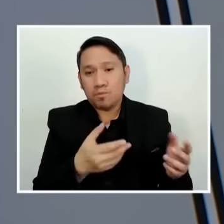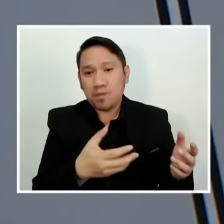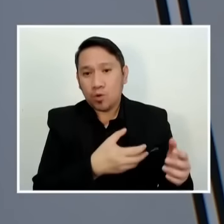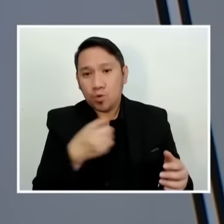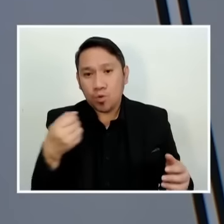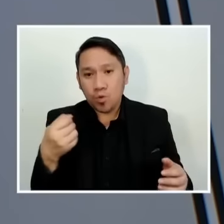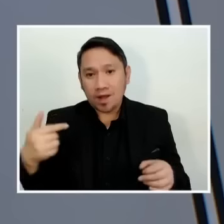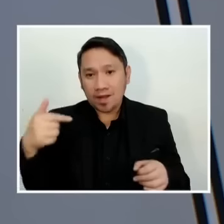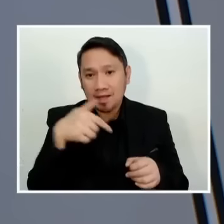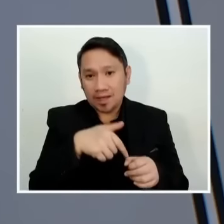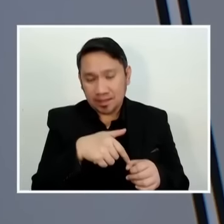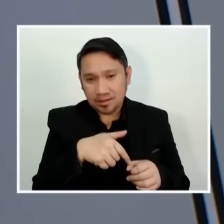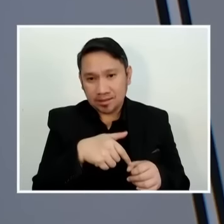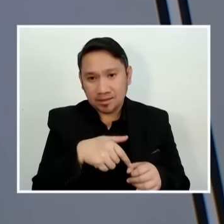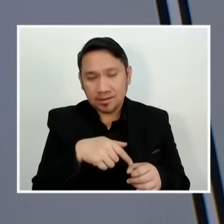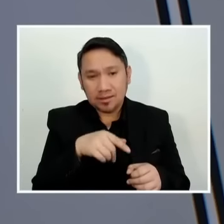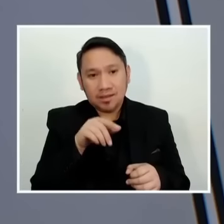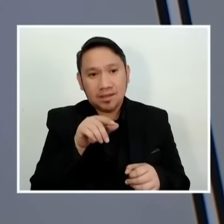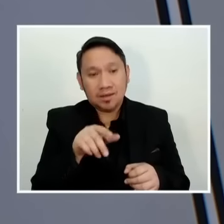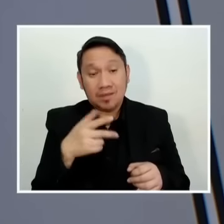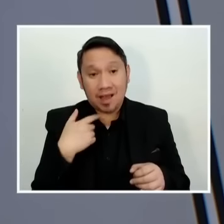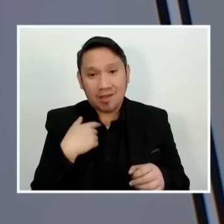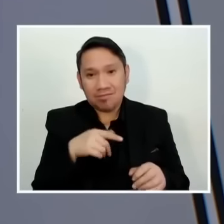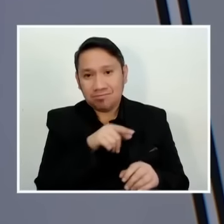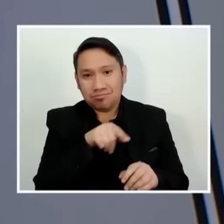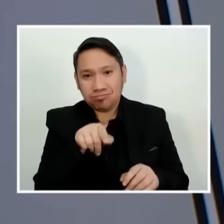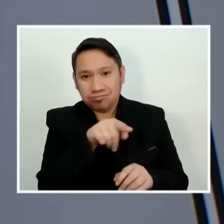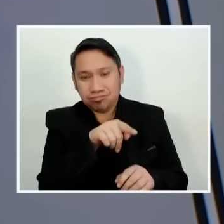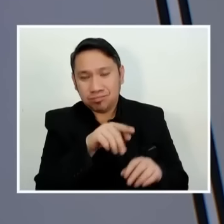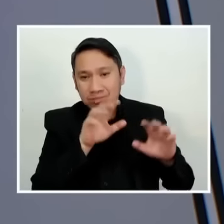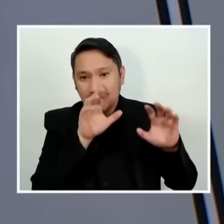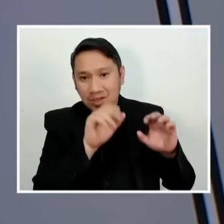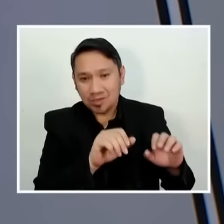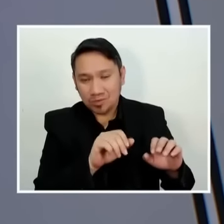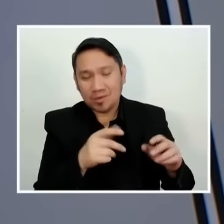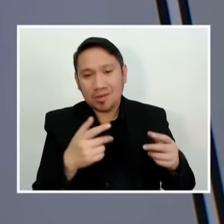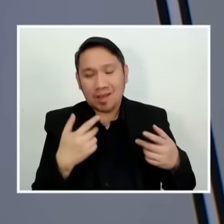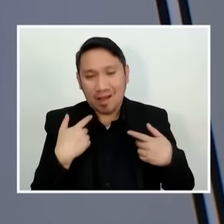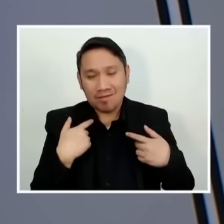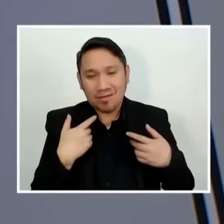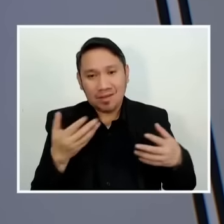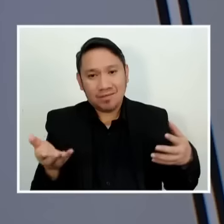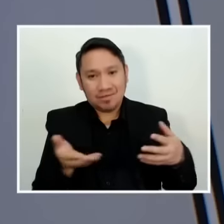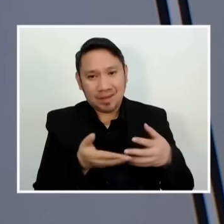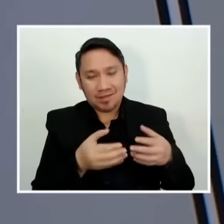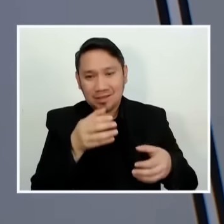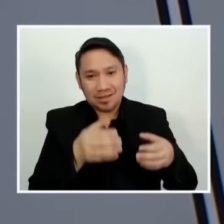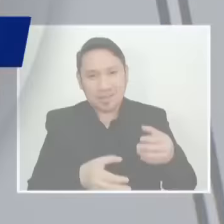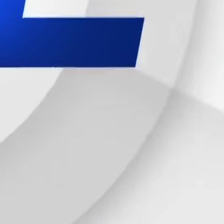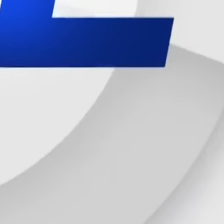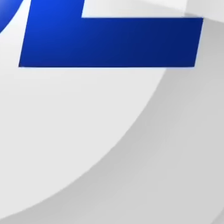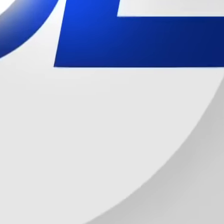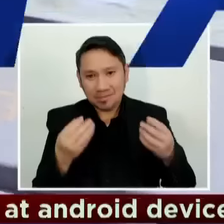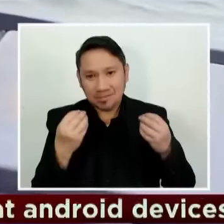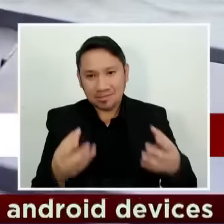ang 15 tripulante na mahaharap sa patong-patong na kaso. Nagpapatrol, Johnson Manabat.